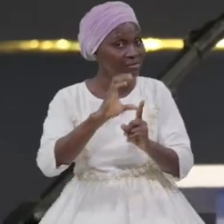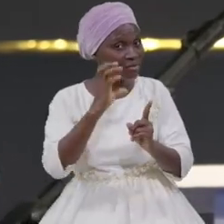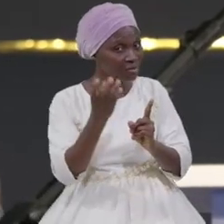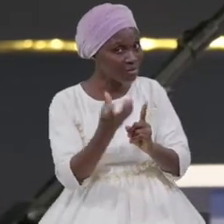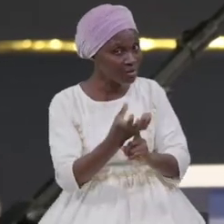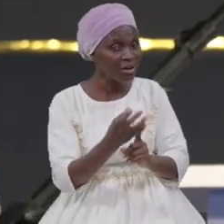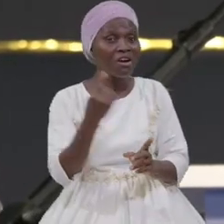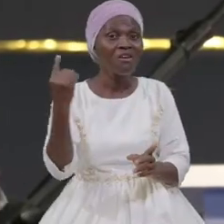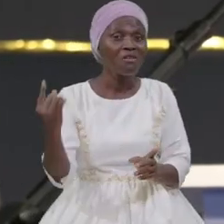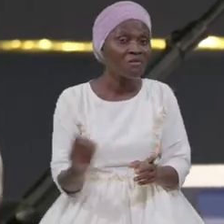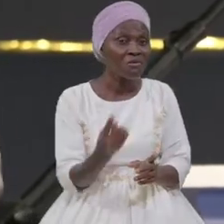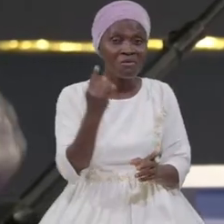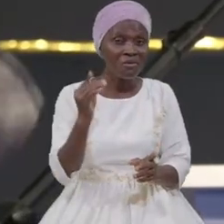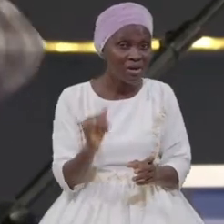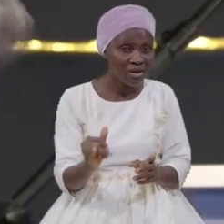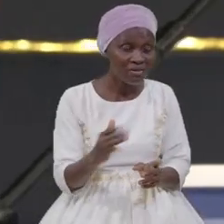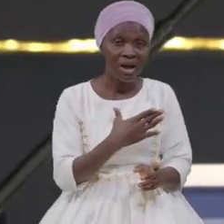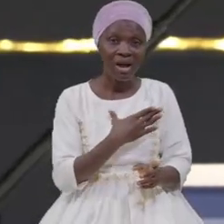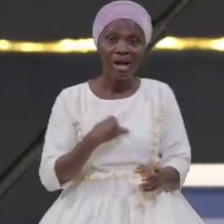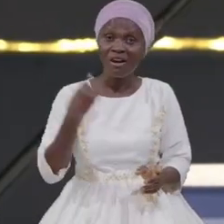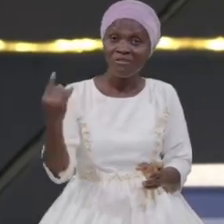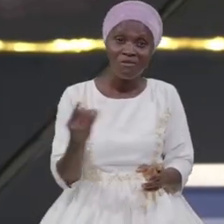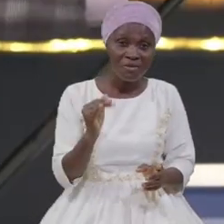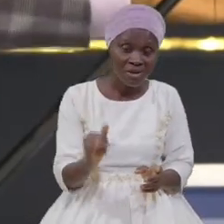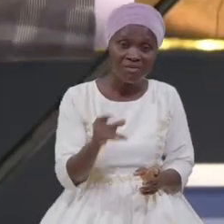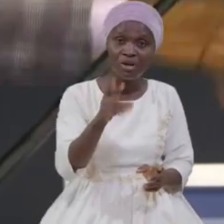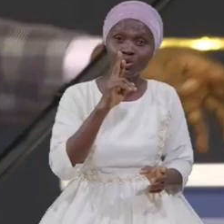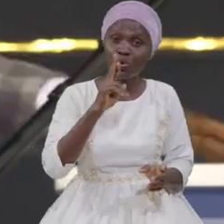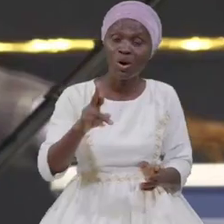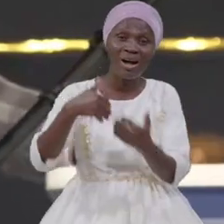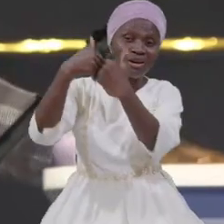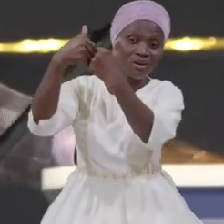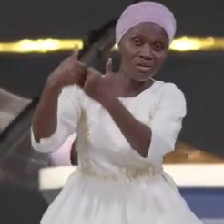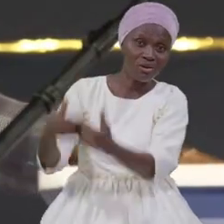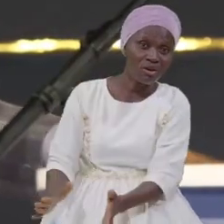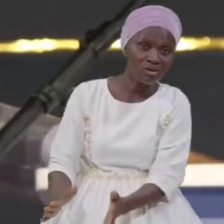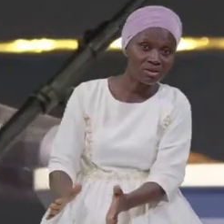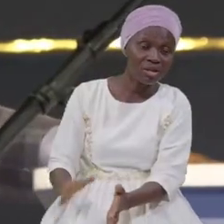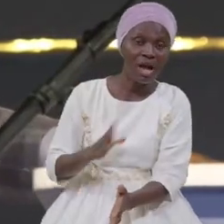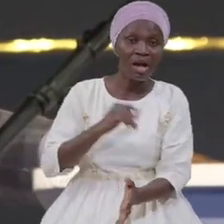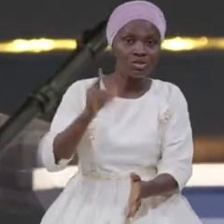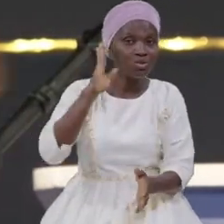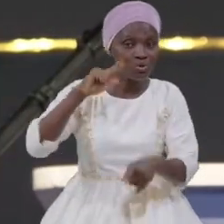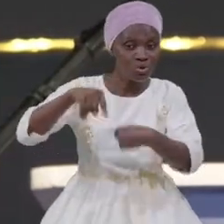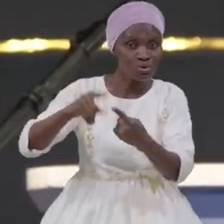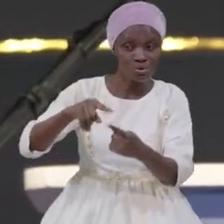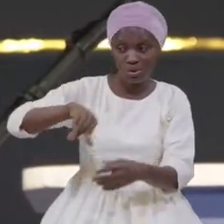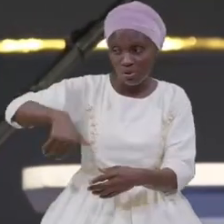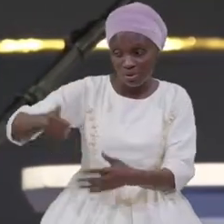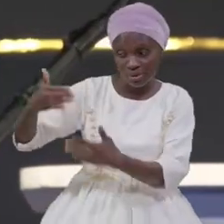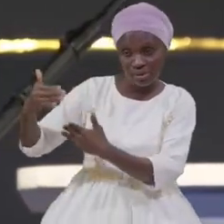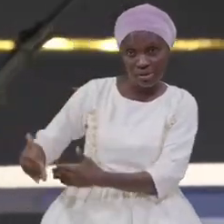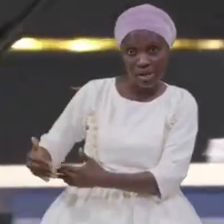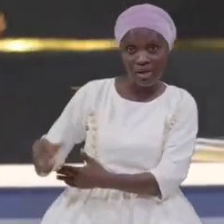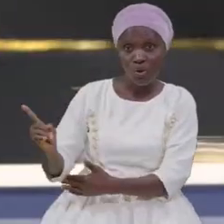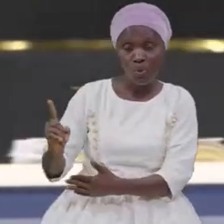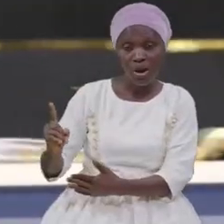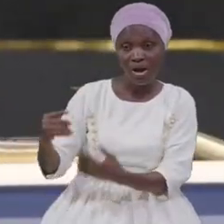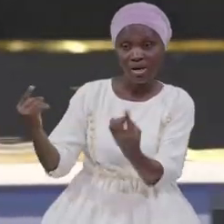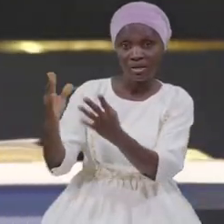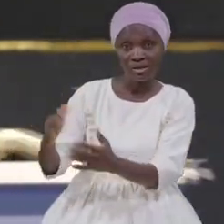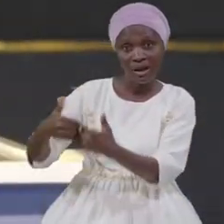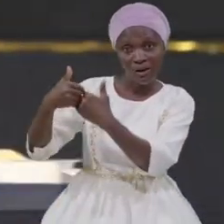toujours, tu es perdu. Et tu iras dans l'au-delà où se trouvent les perdus pour l'éternité.